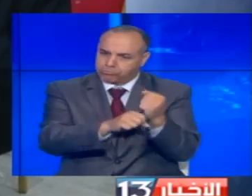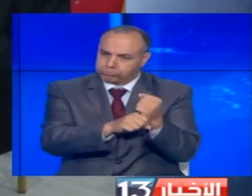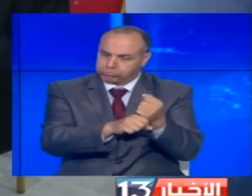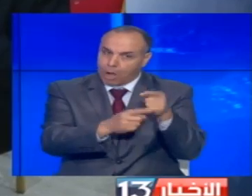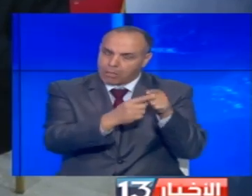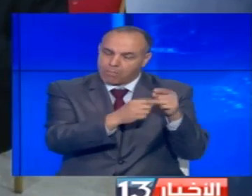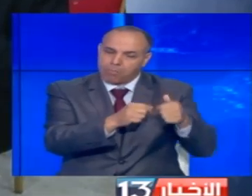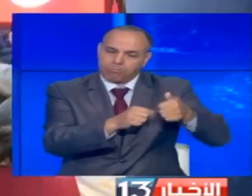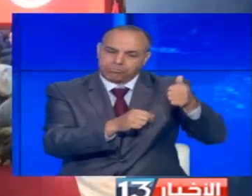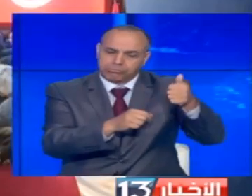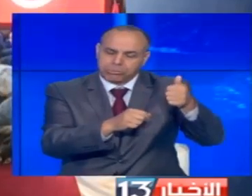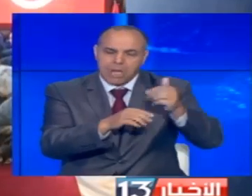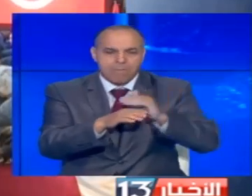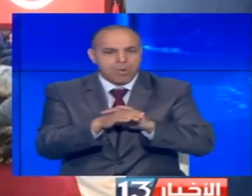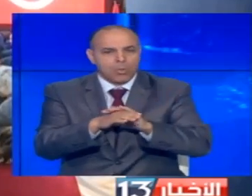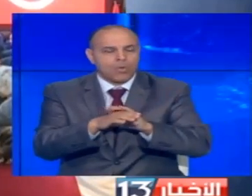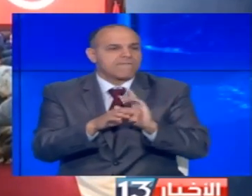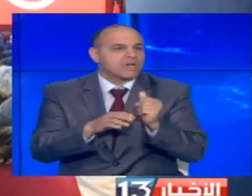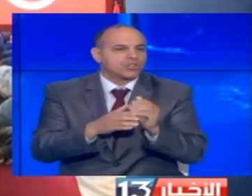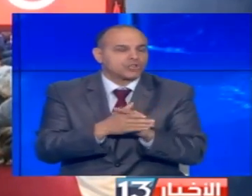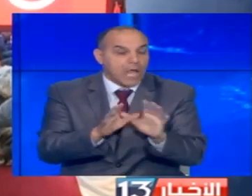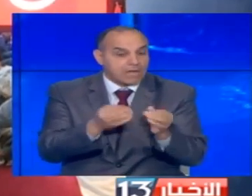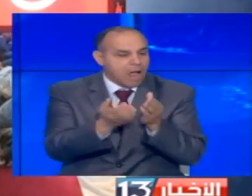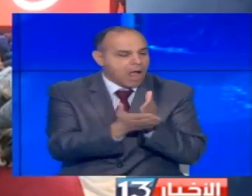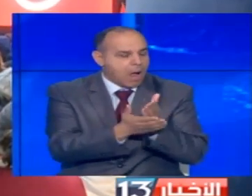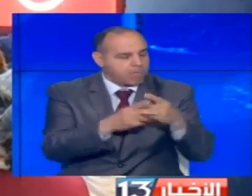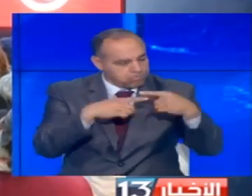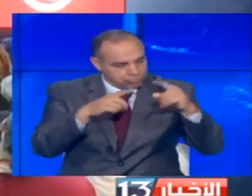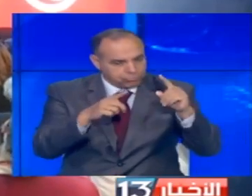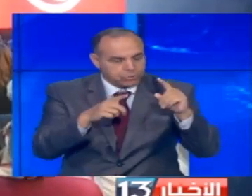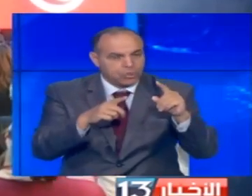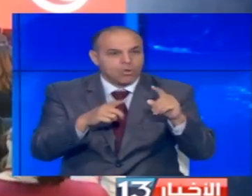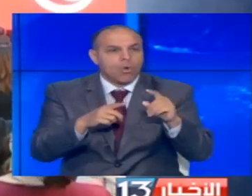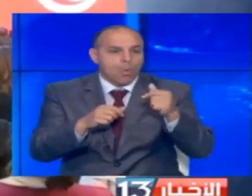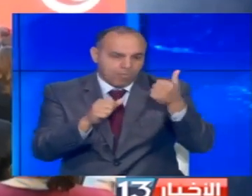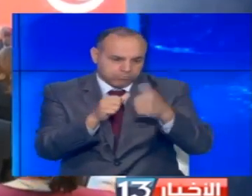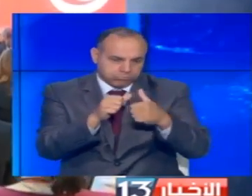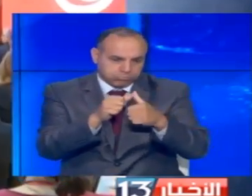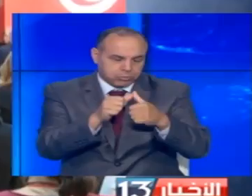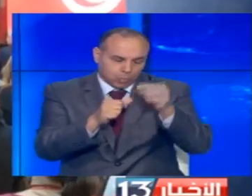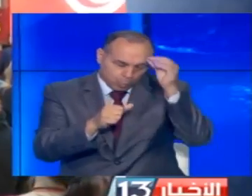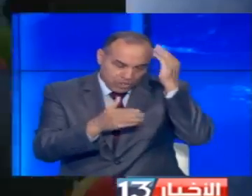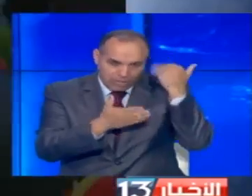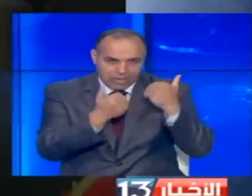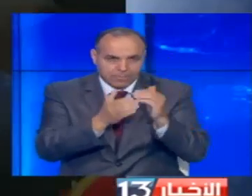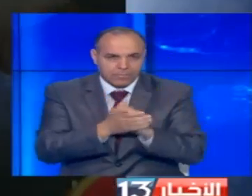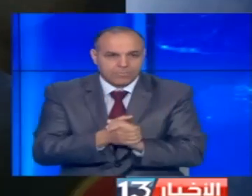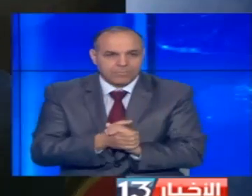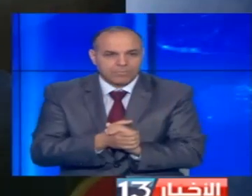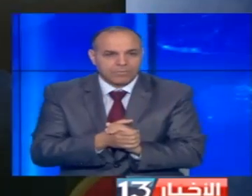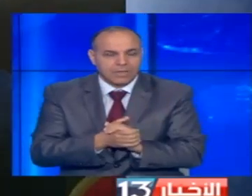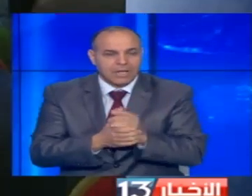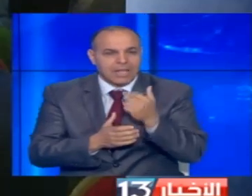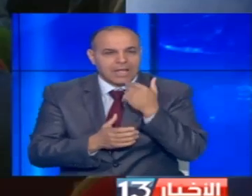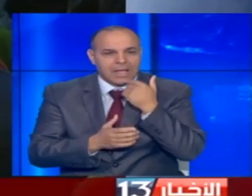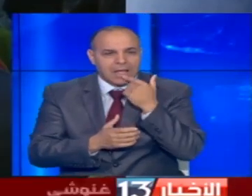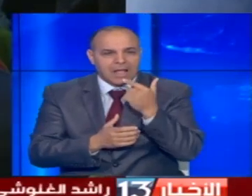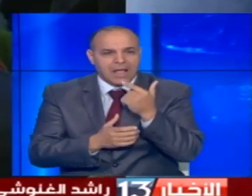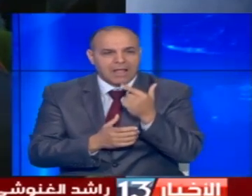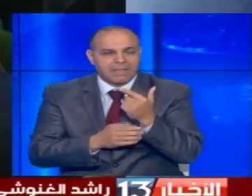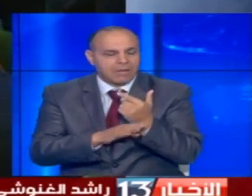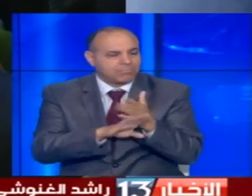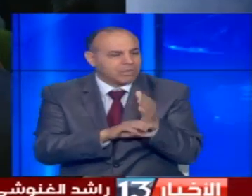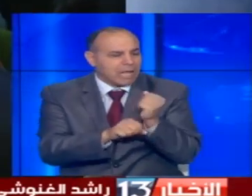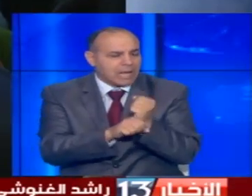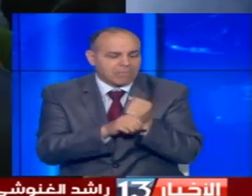من اهدافها المتعلقه خاصه بكشف الحقيقه واحياء الذاكره الوطنيه اله لم لم تستكمل